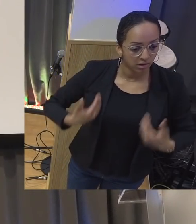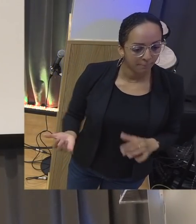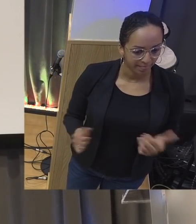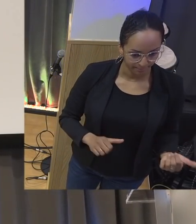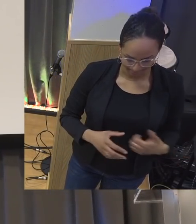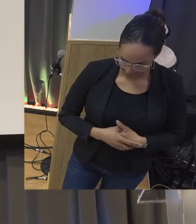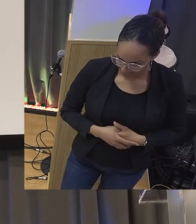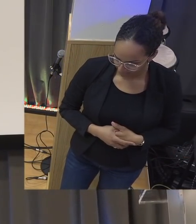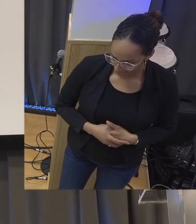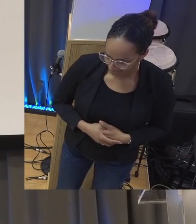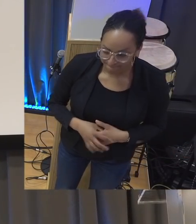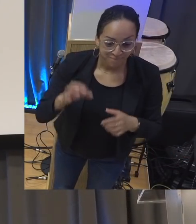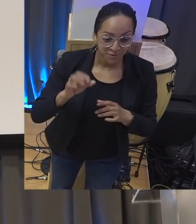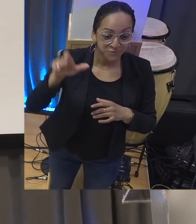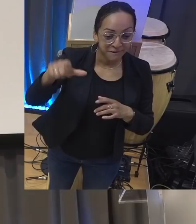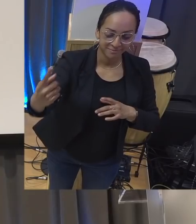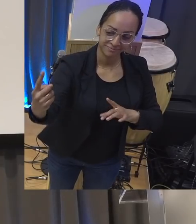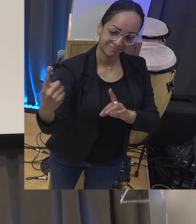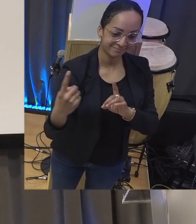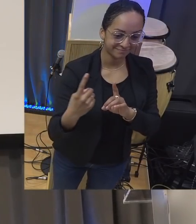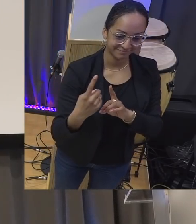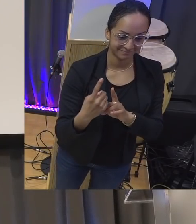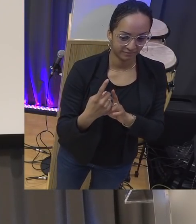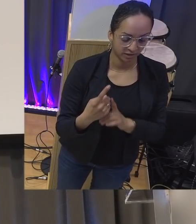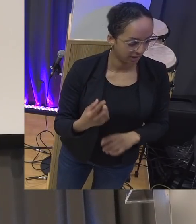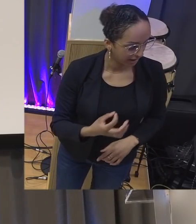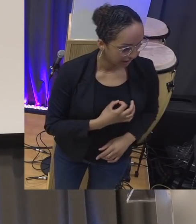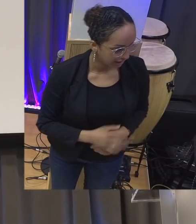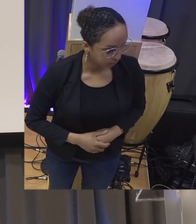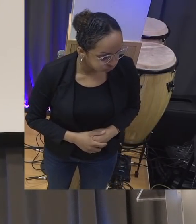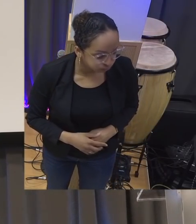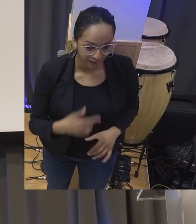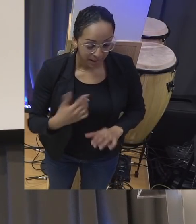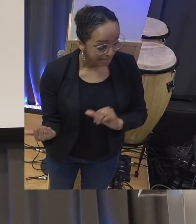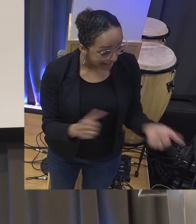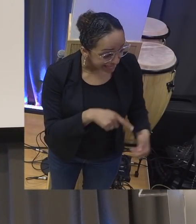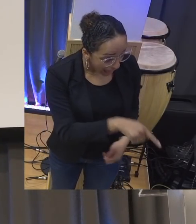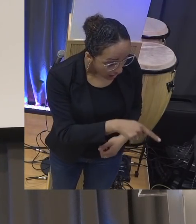M. Hugo, quand il me voit aujourd'hui à la convention, il me dit « Toi, Saïd, j'aurais dû te laisser une demi-heure de plus. »